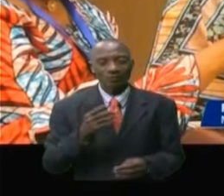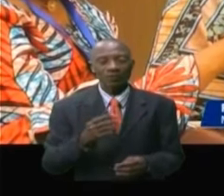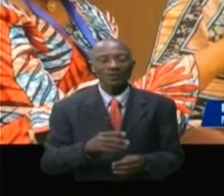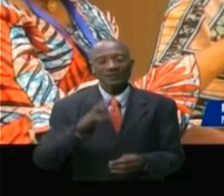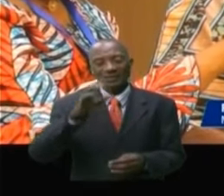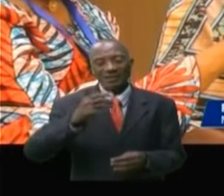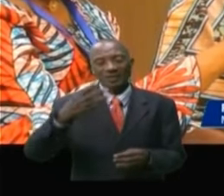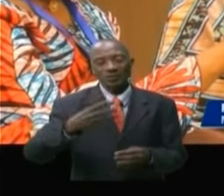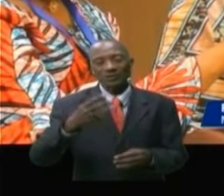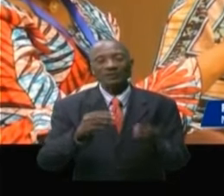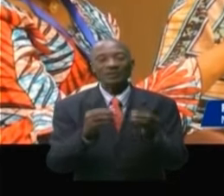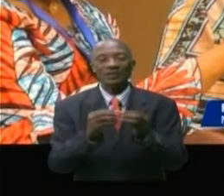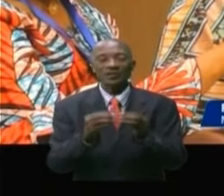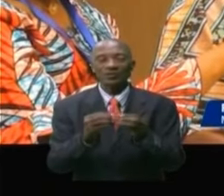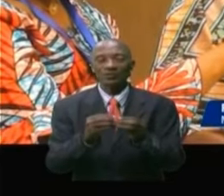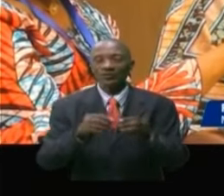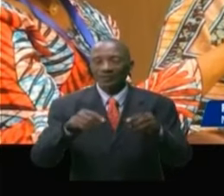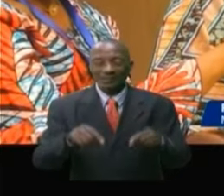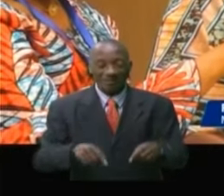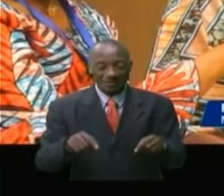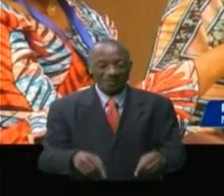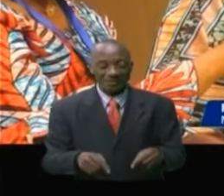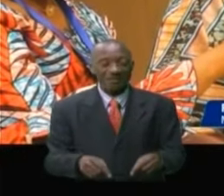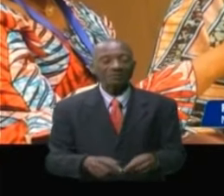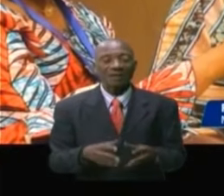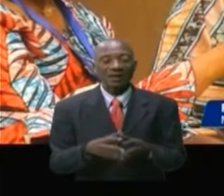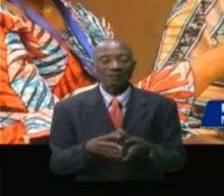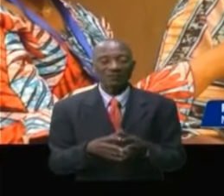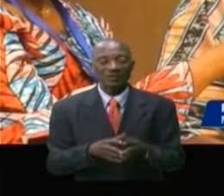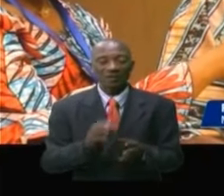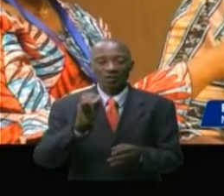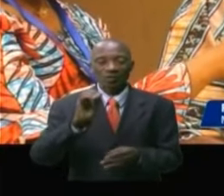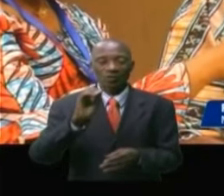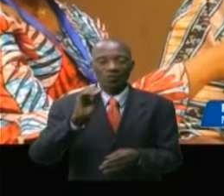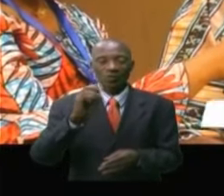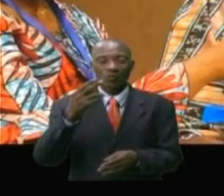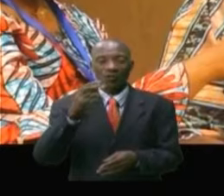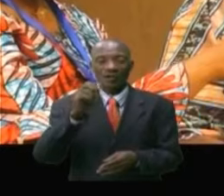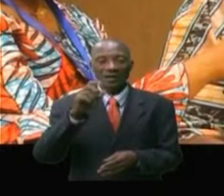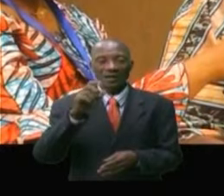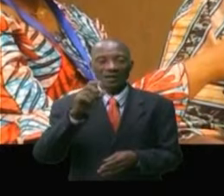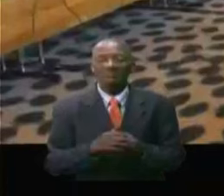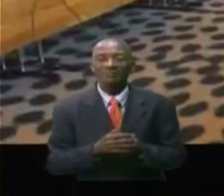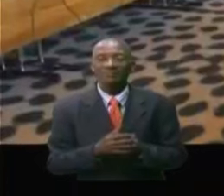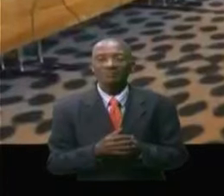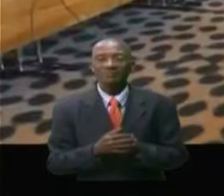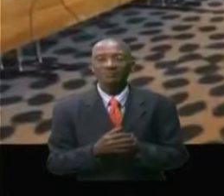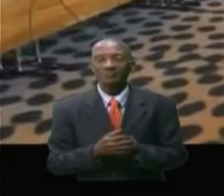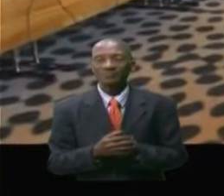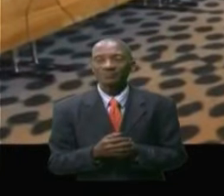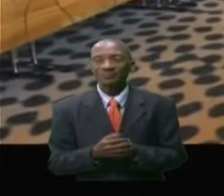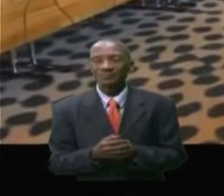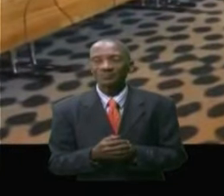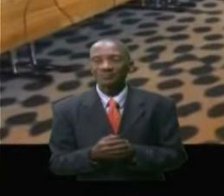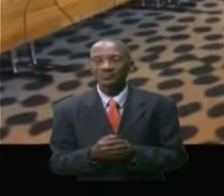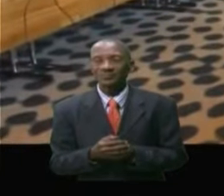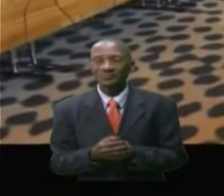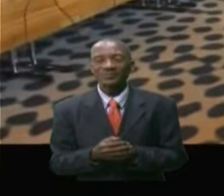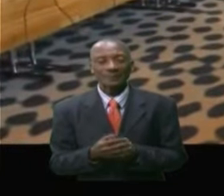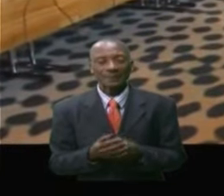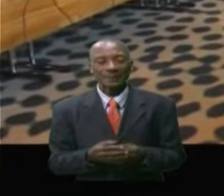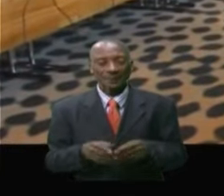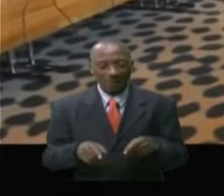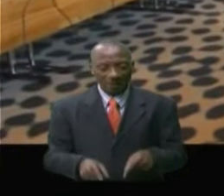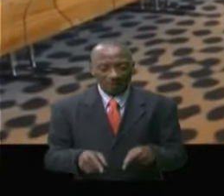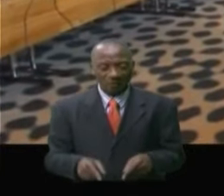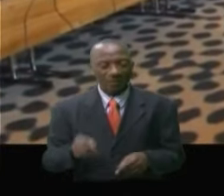sessions qui témoignent de la vitalité de l'OADA, bien commun de nos îles. La fierté que Kinshasa est